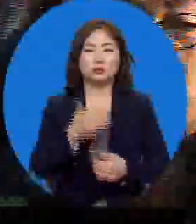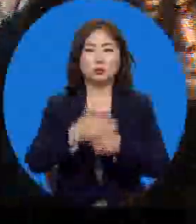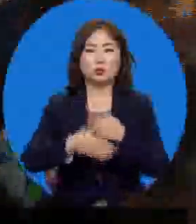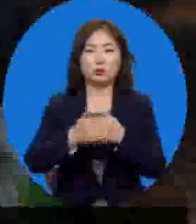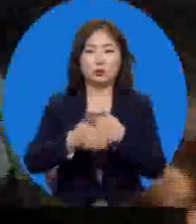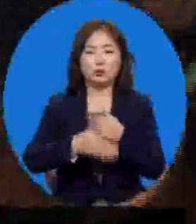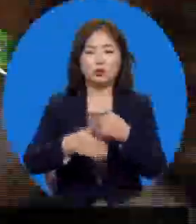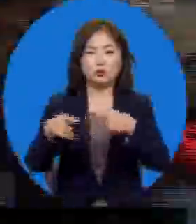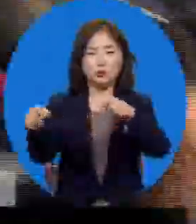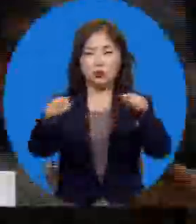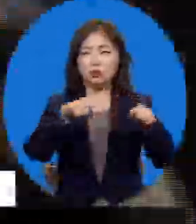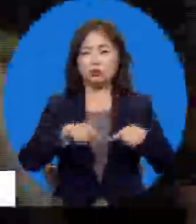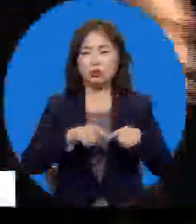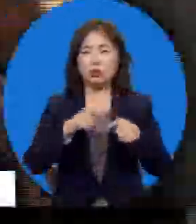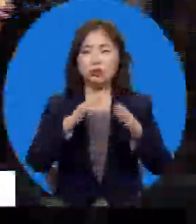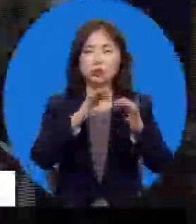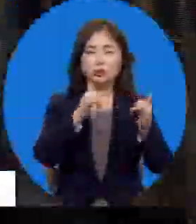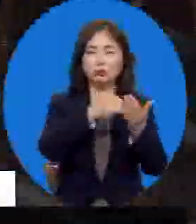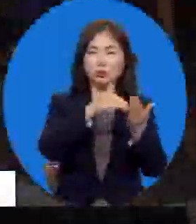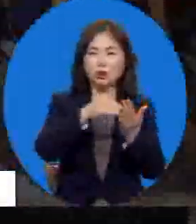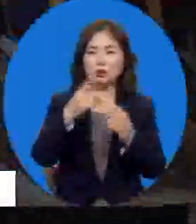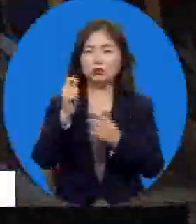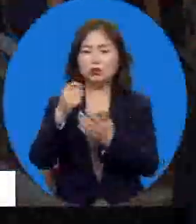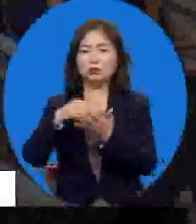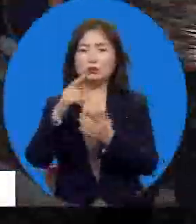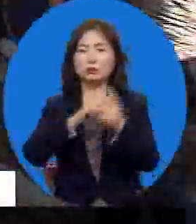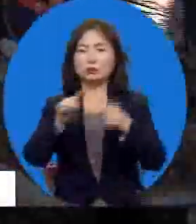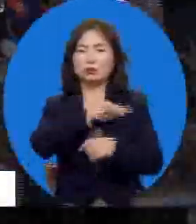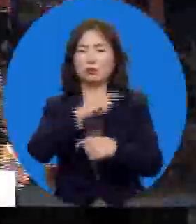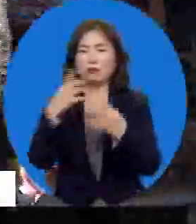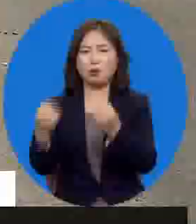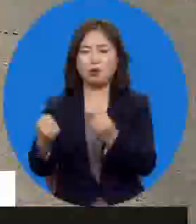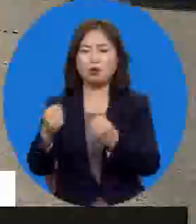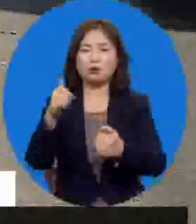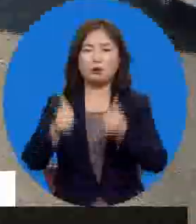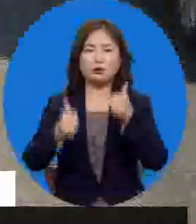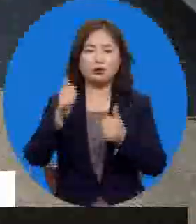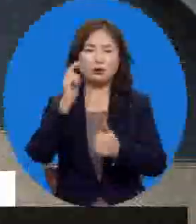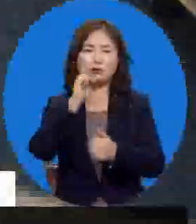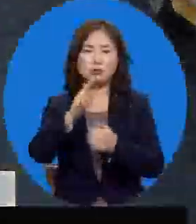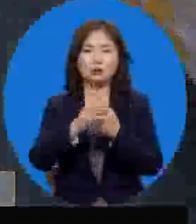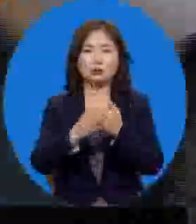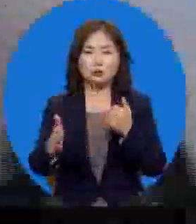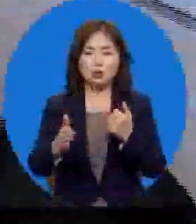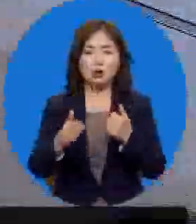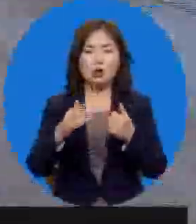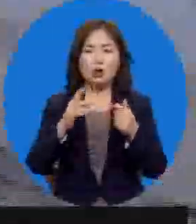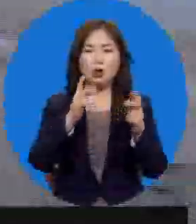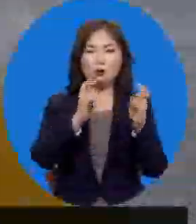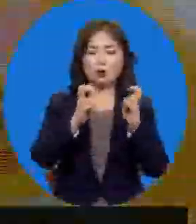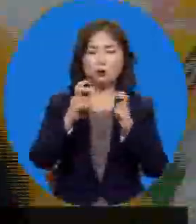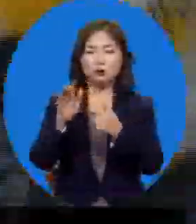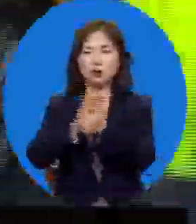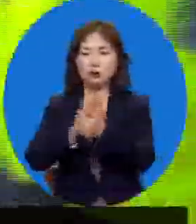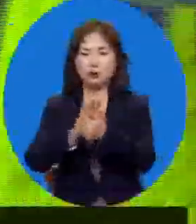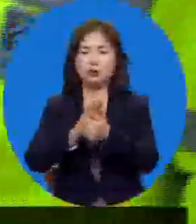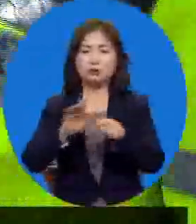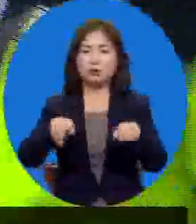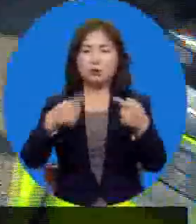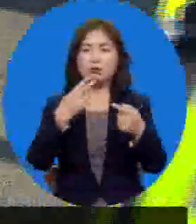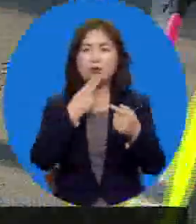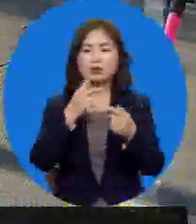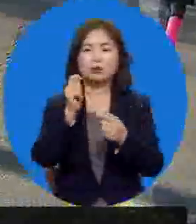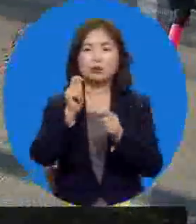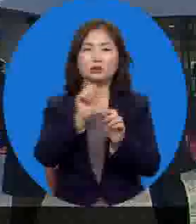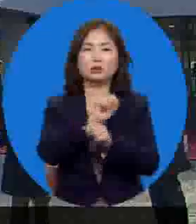대구는 전국적으로 인구 대비 택시 대수가 가장 많아 경쟁이 치열한 만큼 업체와 서비스에 참여하지 않은